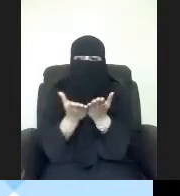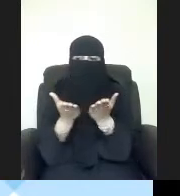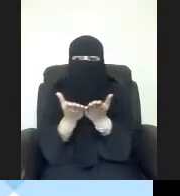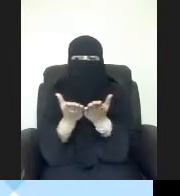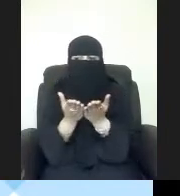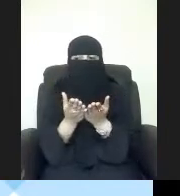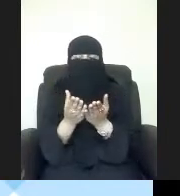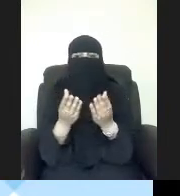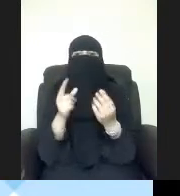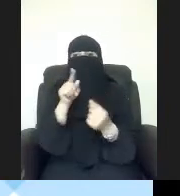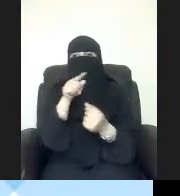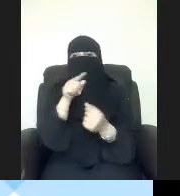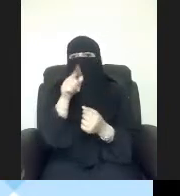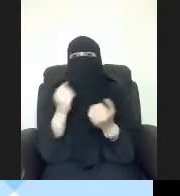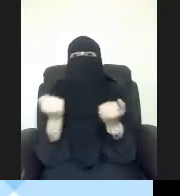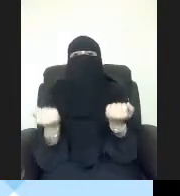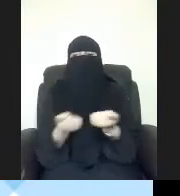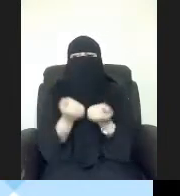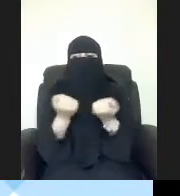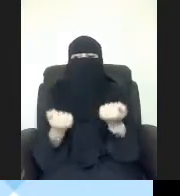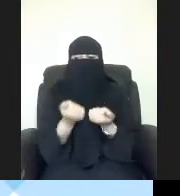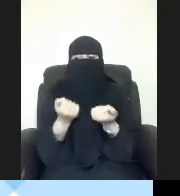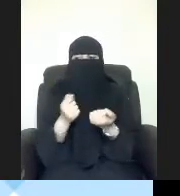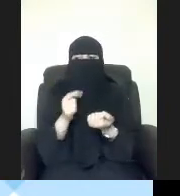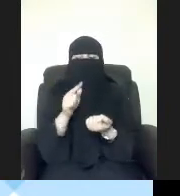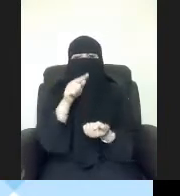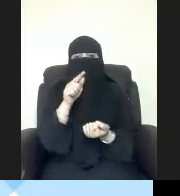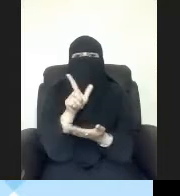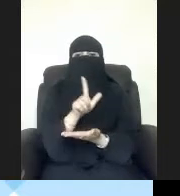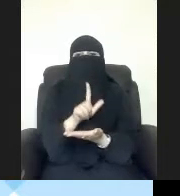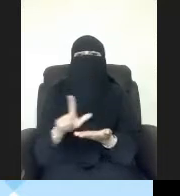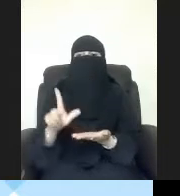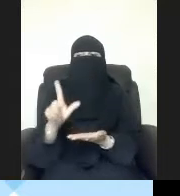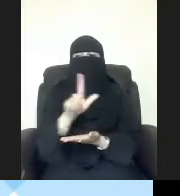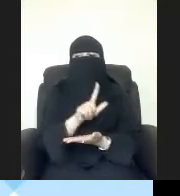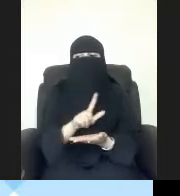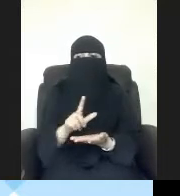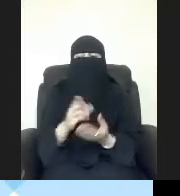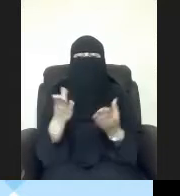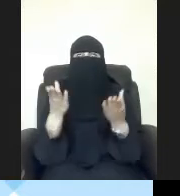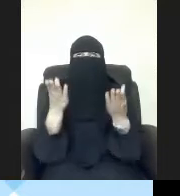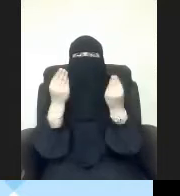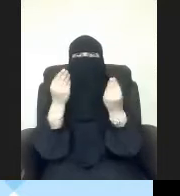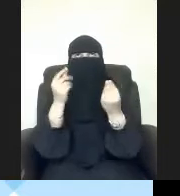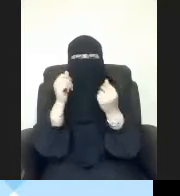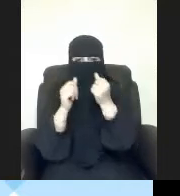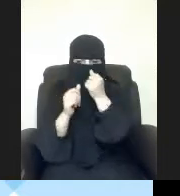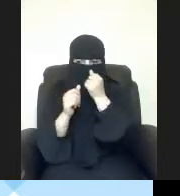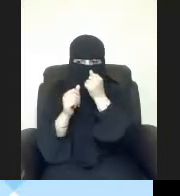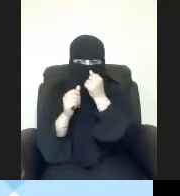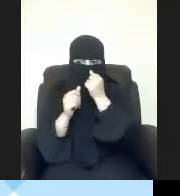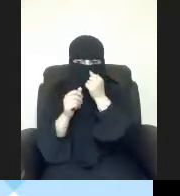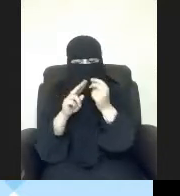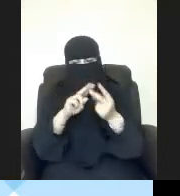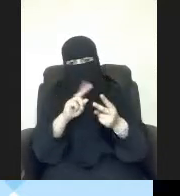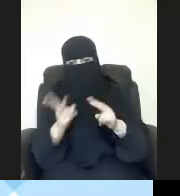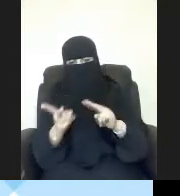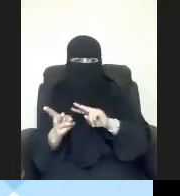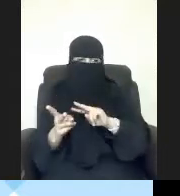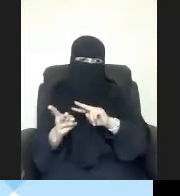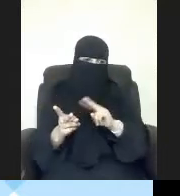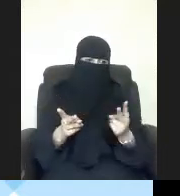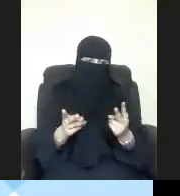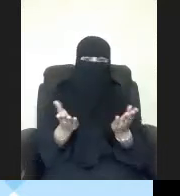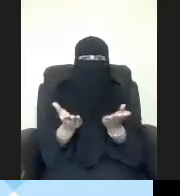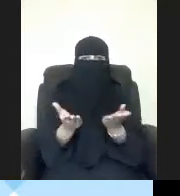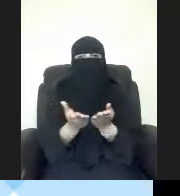في التعلم المدمج، راح يكون هناك توفير في الممارسة والتدريب داخل البيئة التعليمية. بعكس لما يمارس الطالب لوحده في